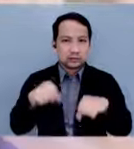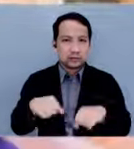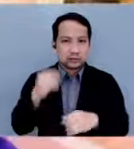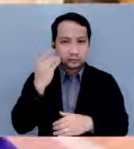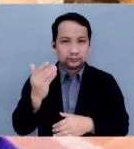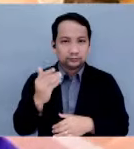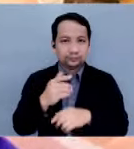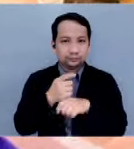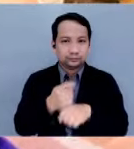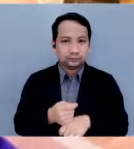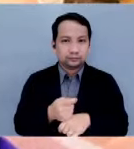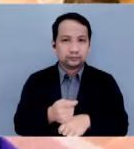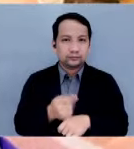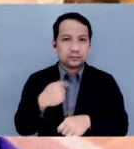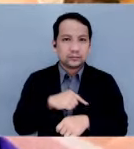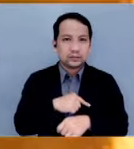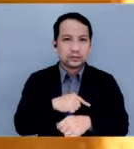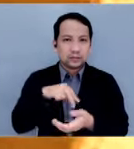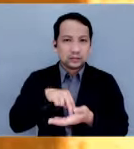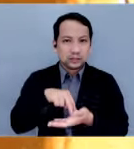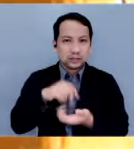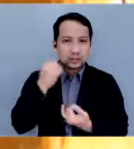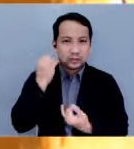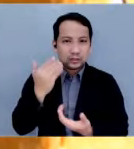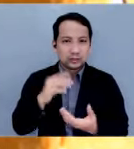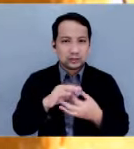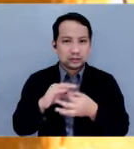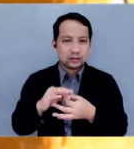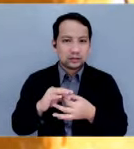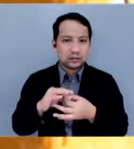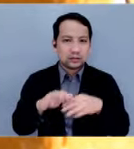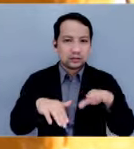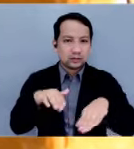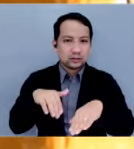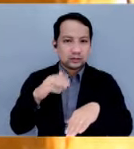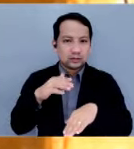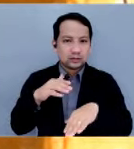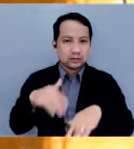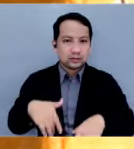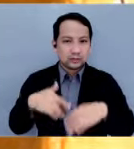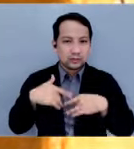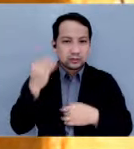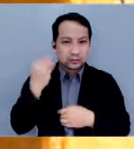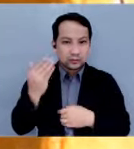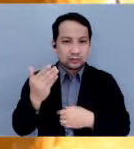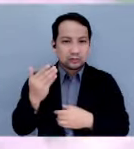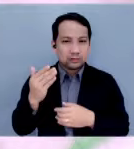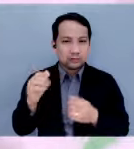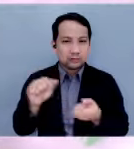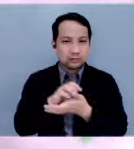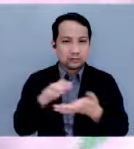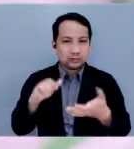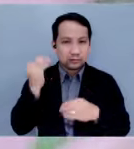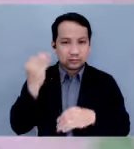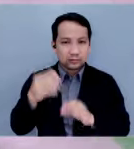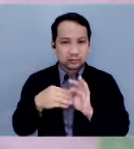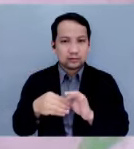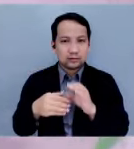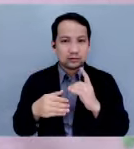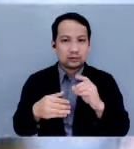yan. Tapos nakakatayo naman na po siya, konting hakbang pero nabubuwal na rin po siya kaagad. Tapos hindi pa rin po siya